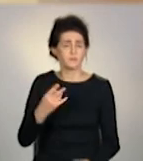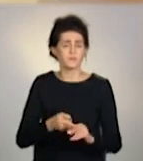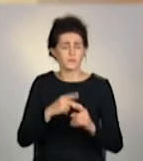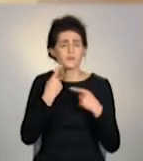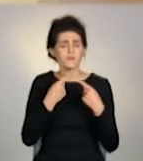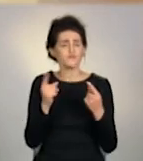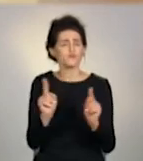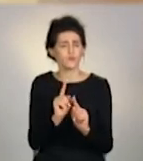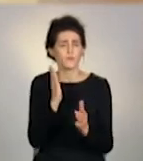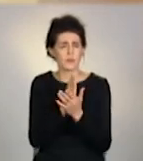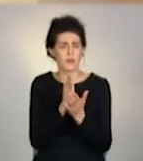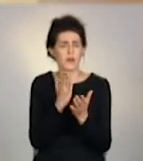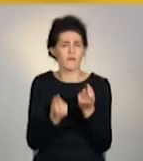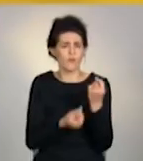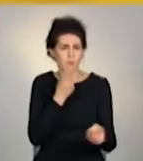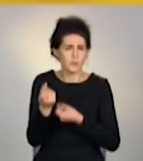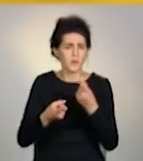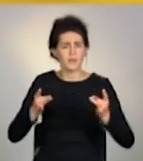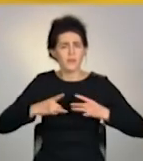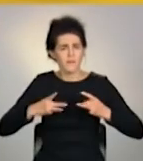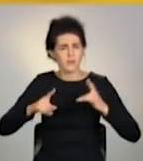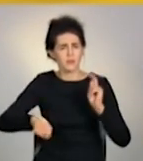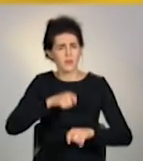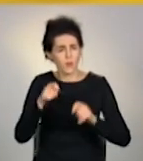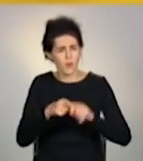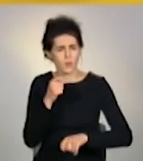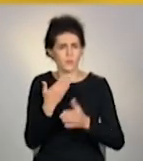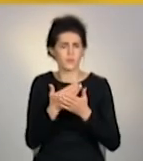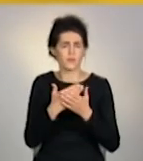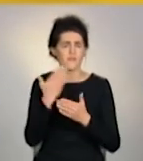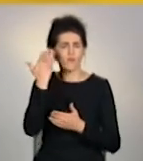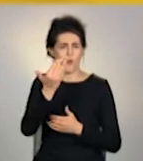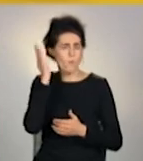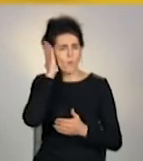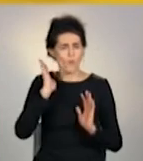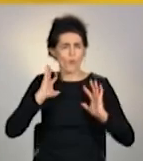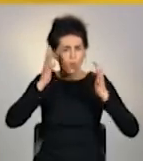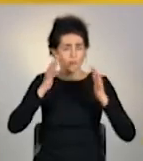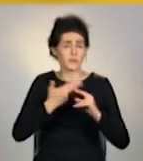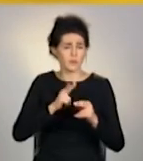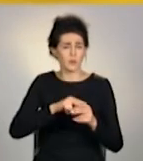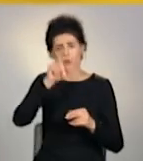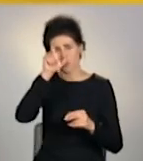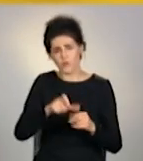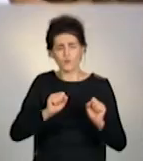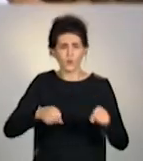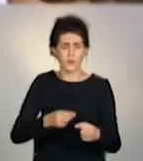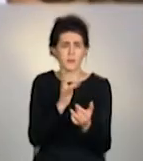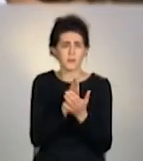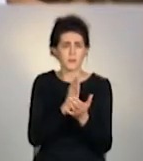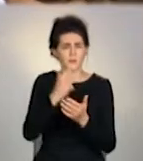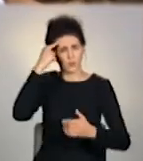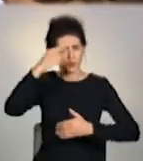і так звані неврологічні порушення. Є прояви ураження головного мозку. Людина може мати